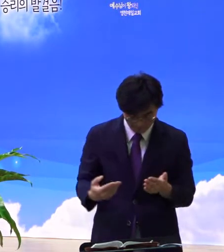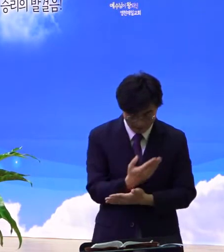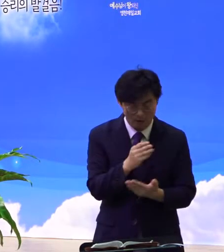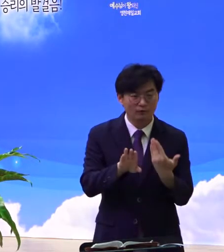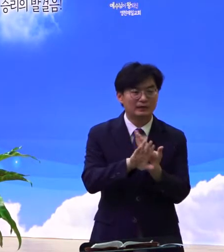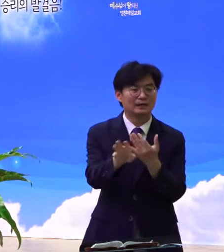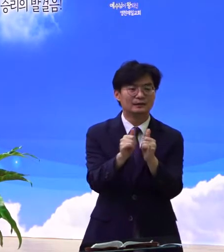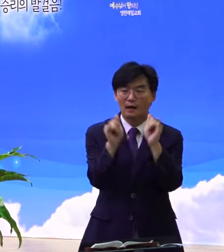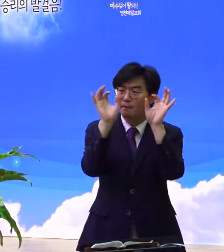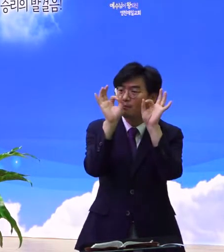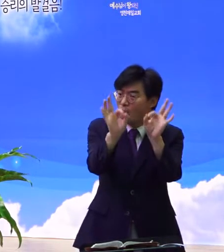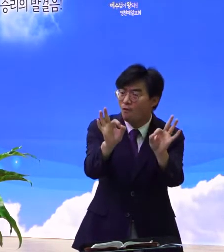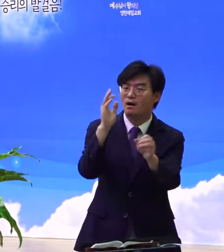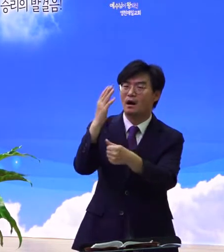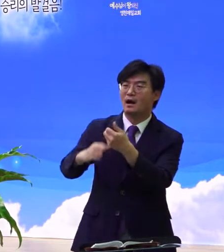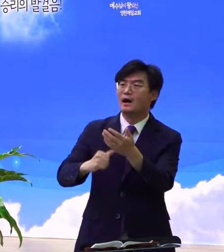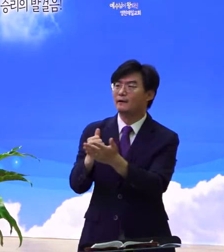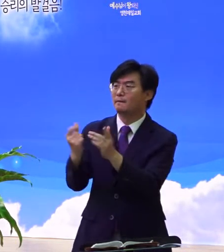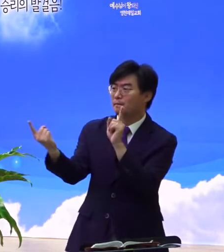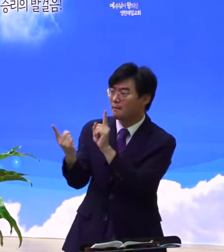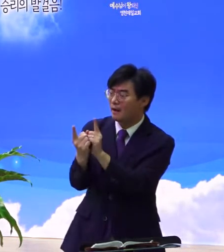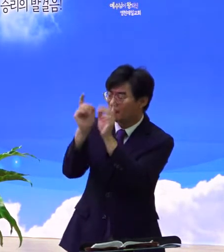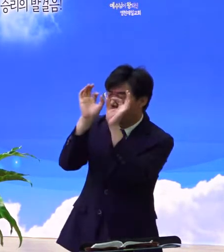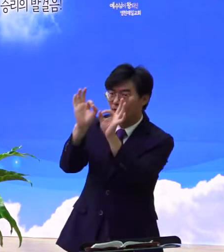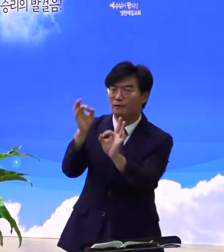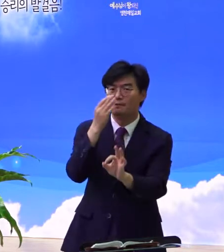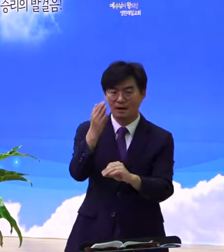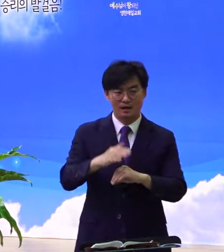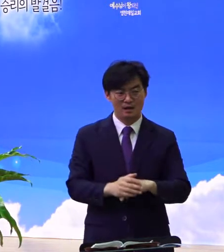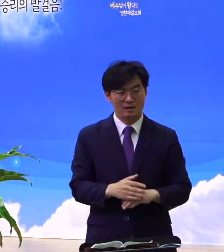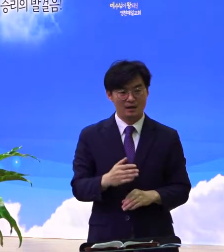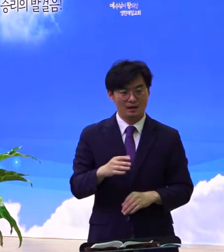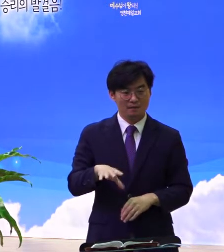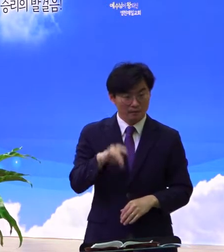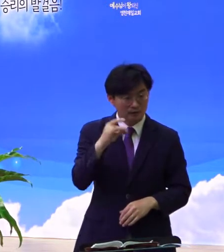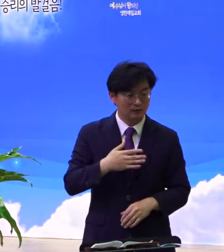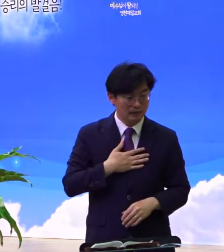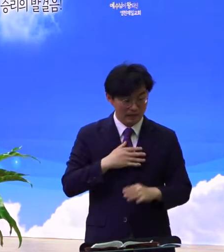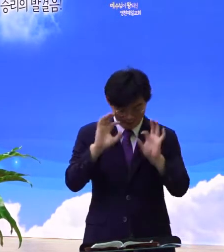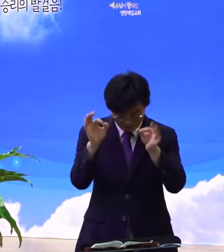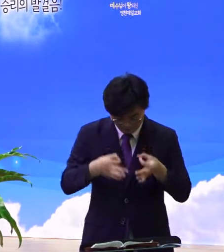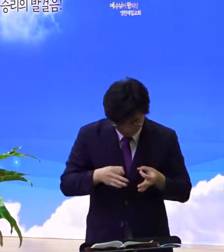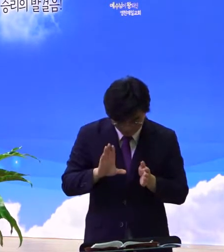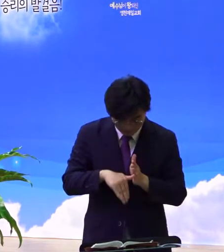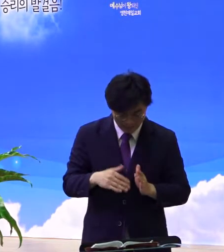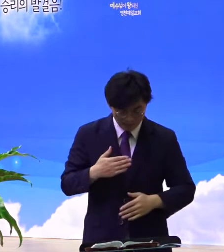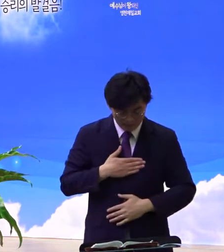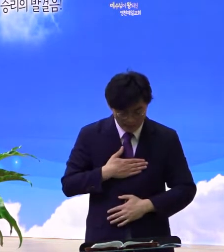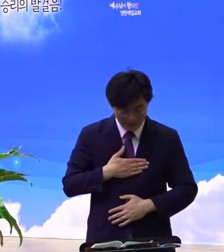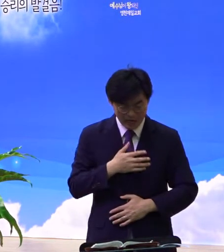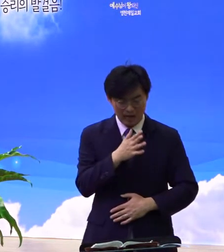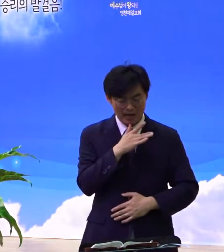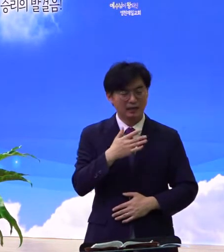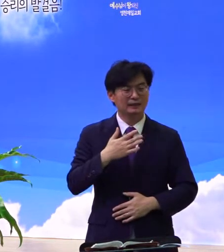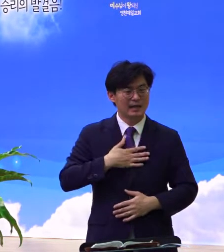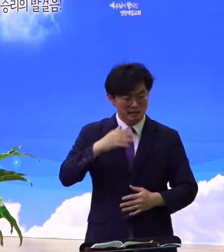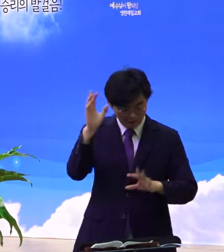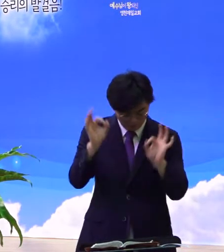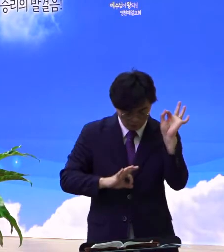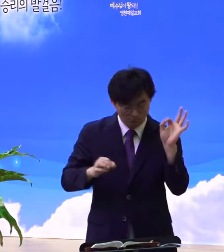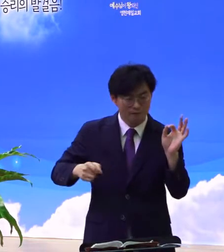때에 내가 얼마나 죄인인지, 내가 얼마나 악한지, 내가 얼마나 무능하고 어리석은지를 깨닫게